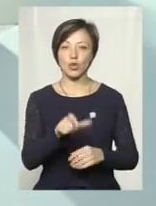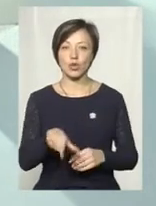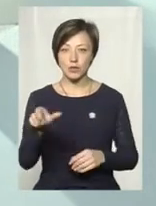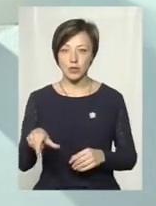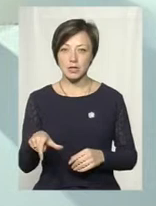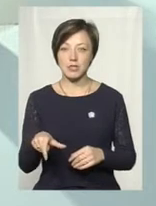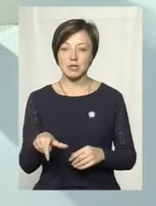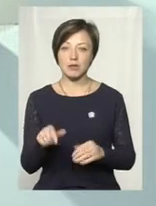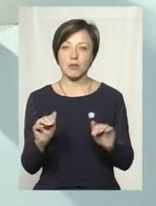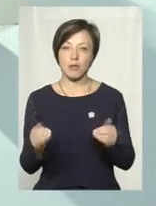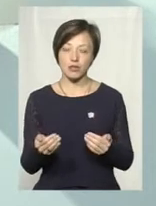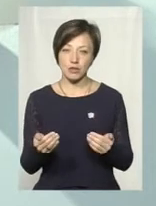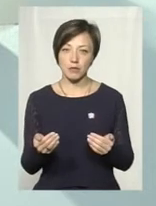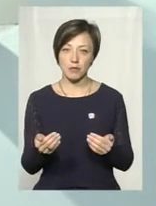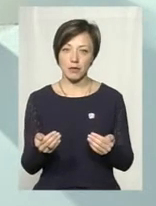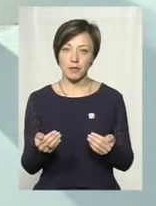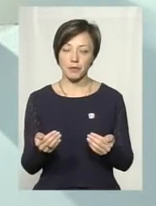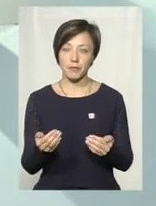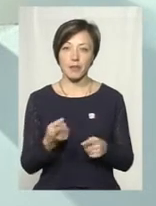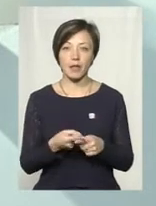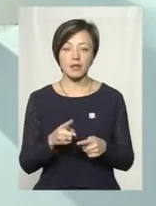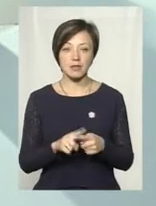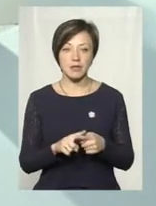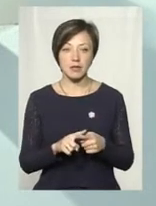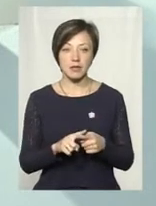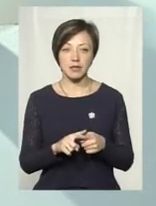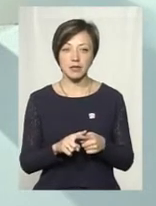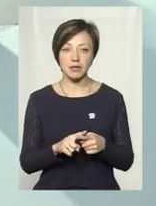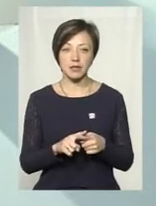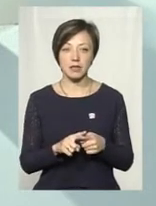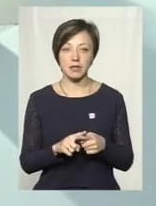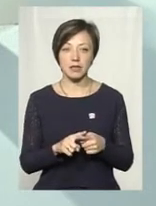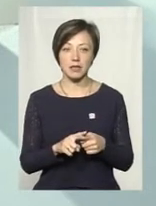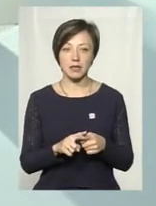з якимись обмеженнями. Це навіть ті самі